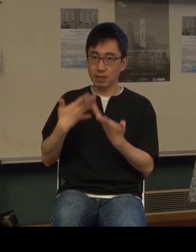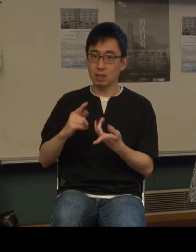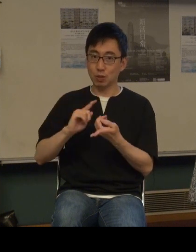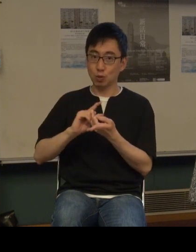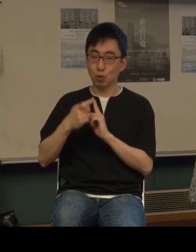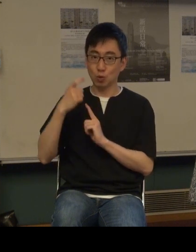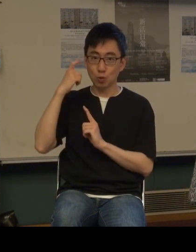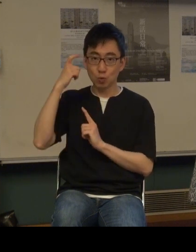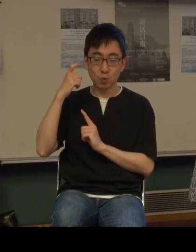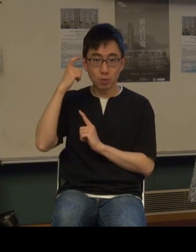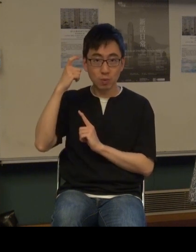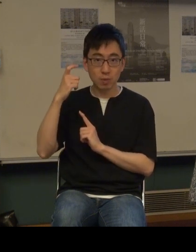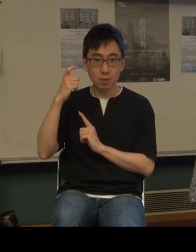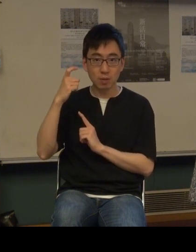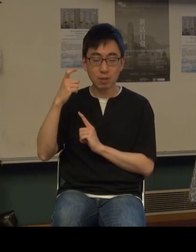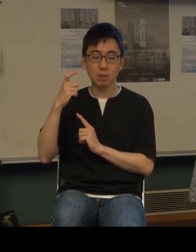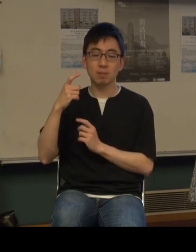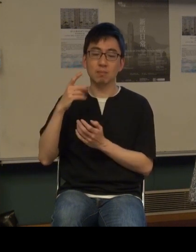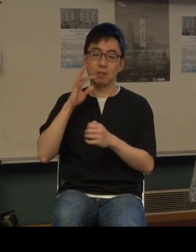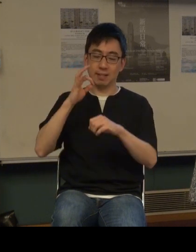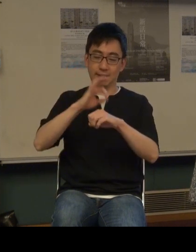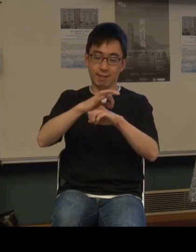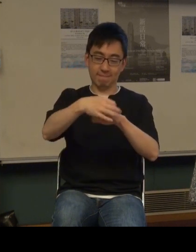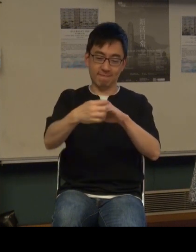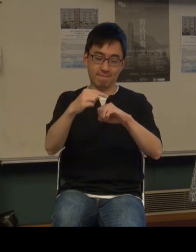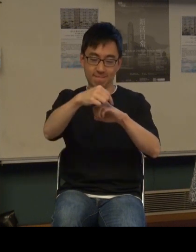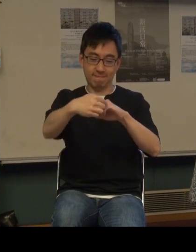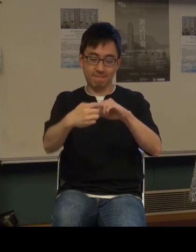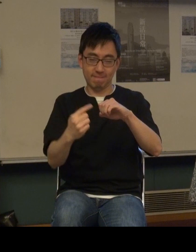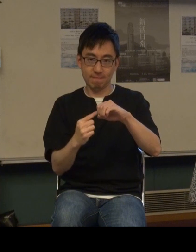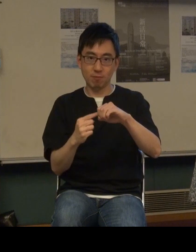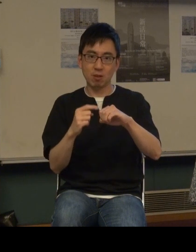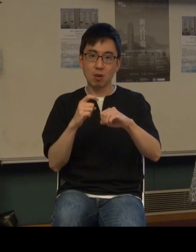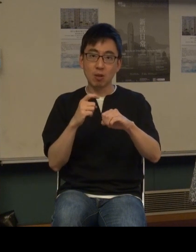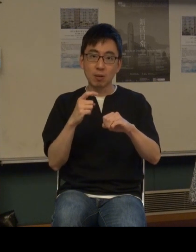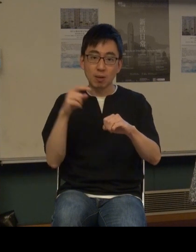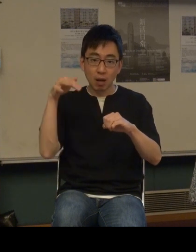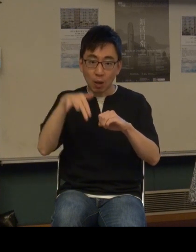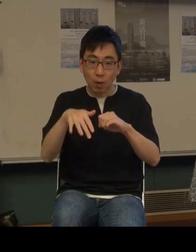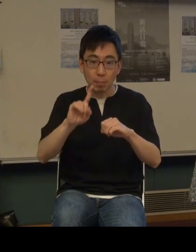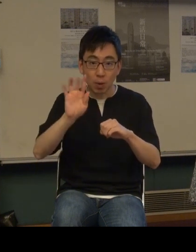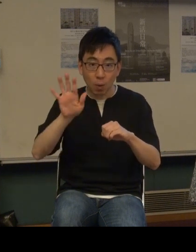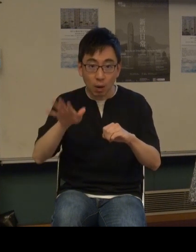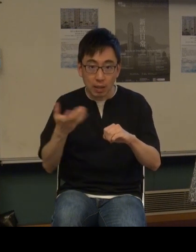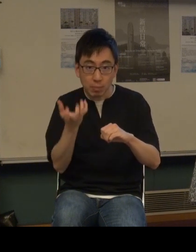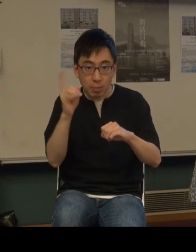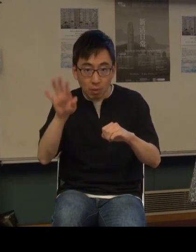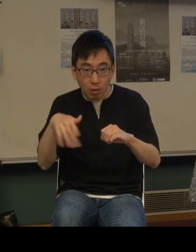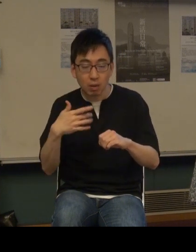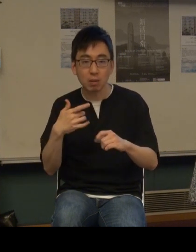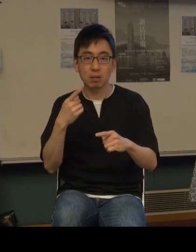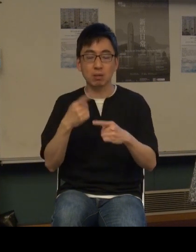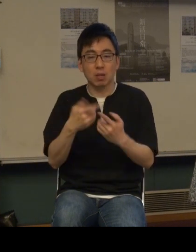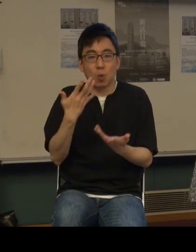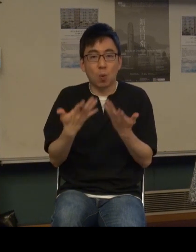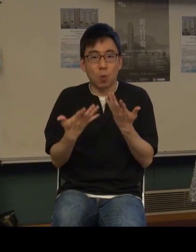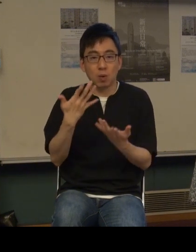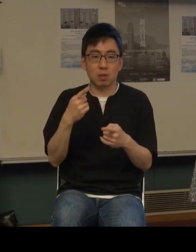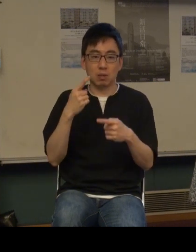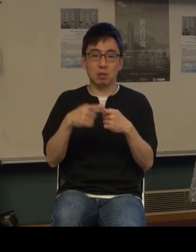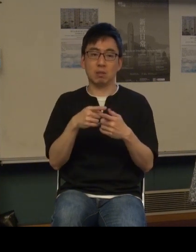主義 在世界各地的流行呢，有機會是因為它不是承襲住任何一個建